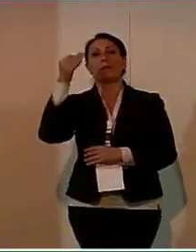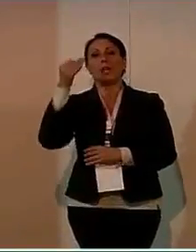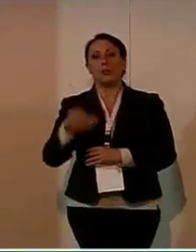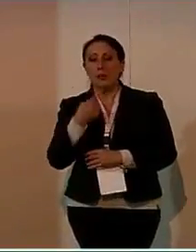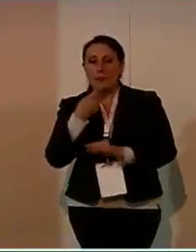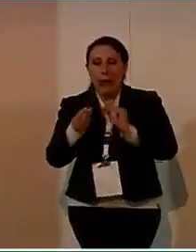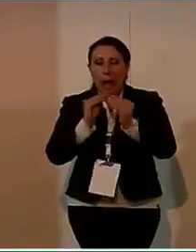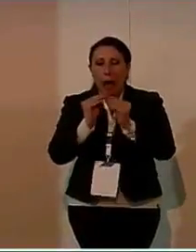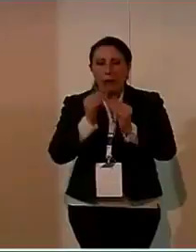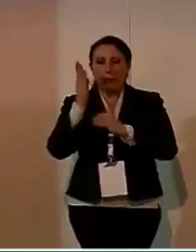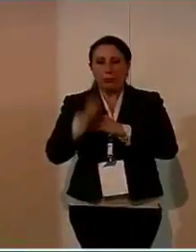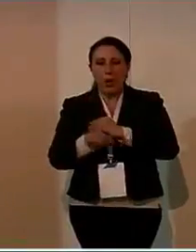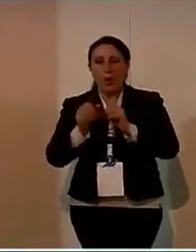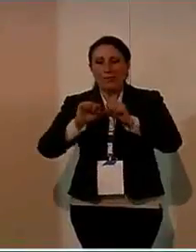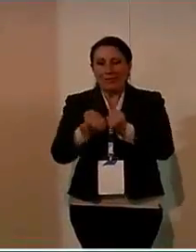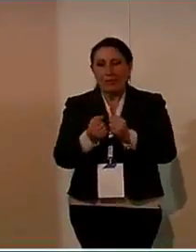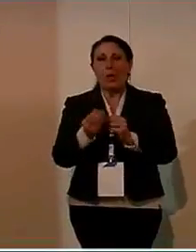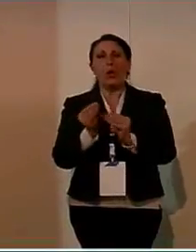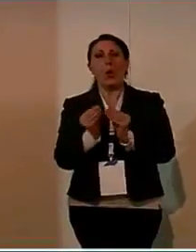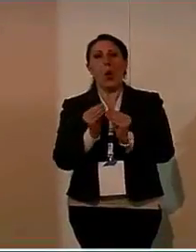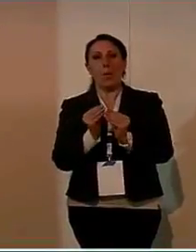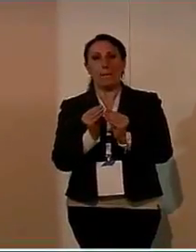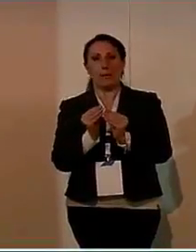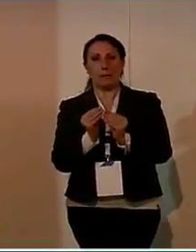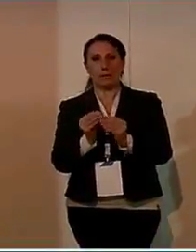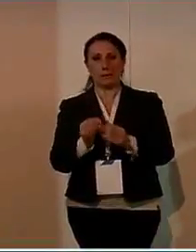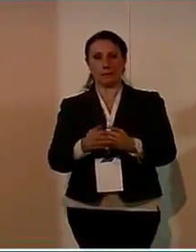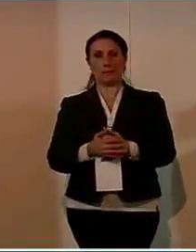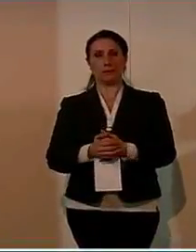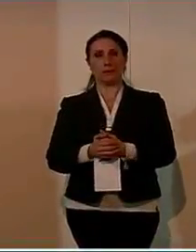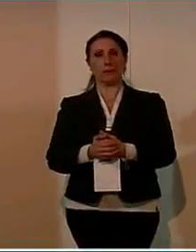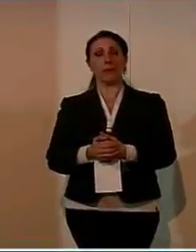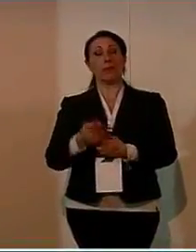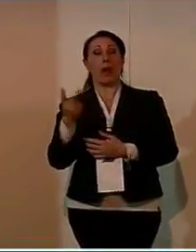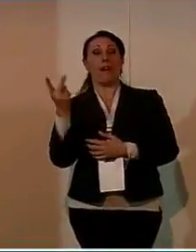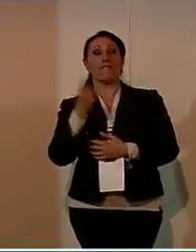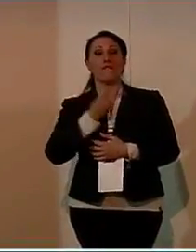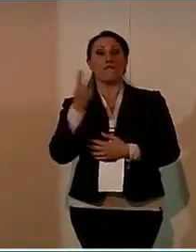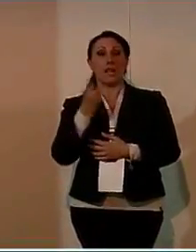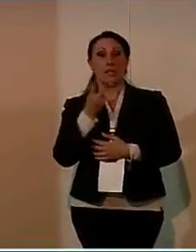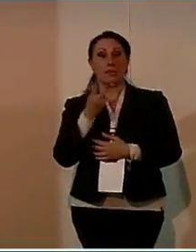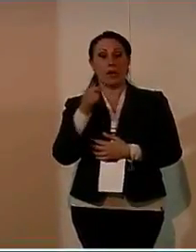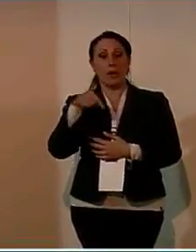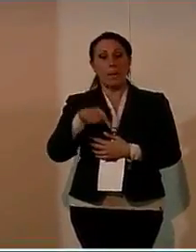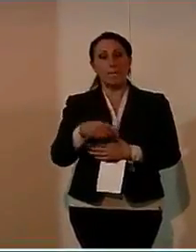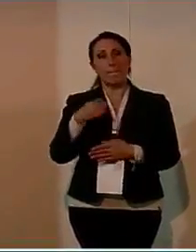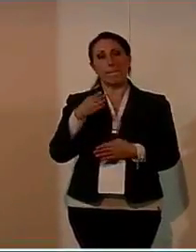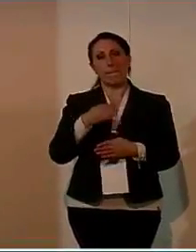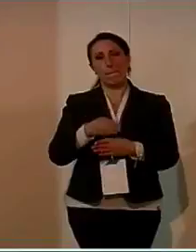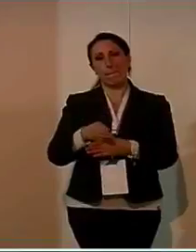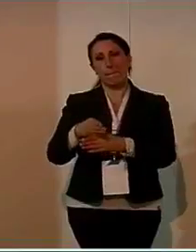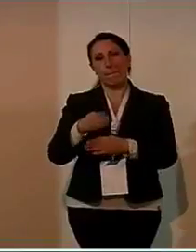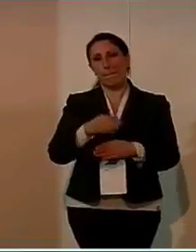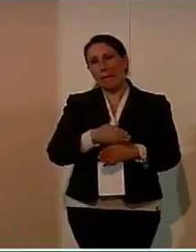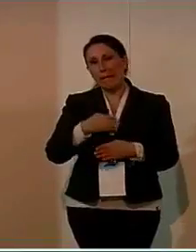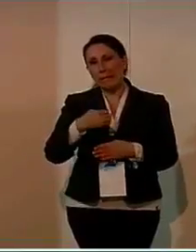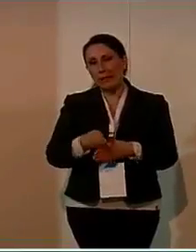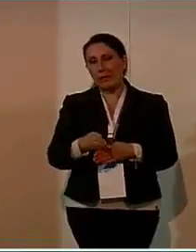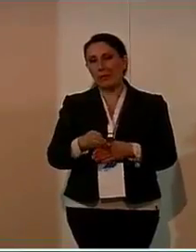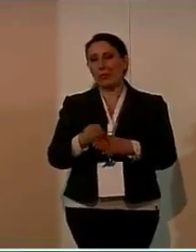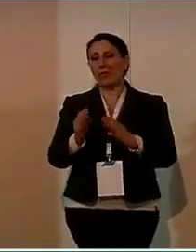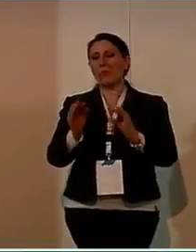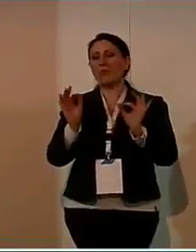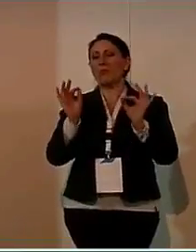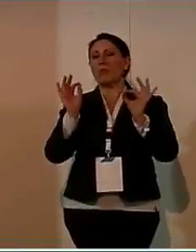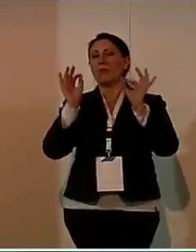guastare il futuro è il destino di tutti noi la verità è che se questo partito non è riuscito fino in fondo a